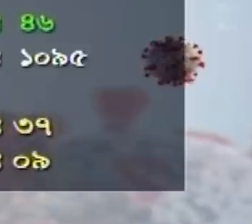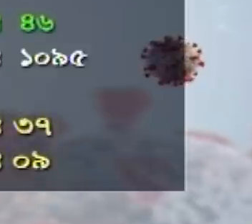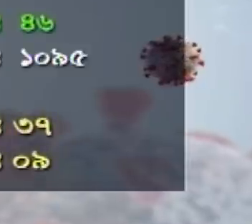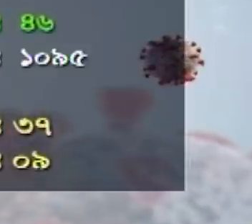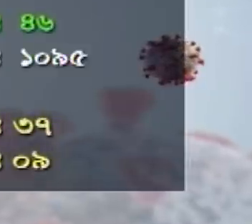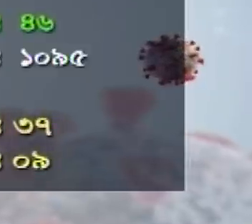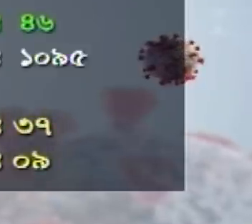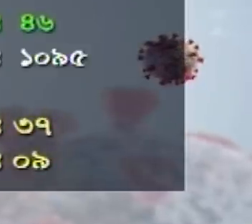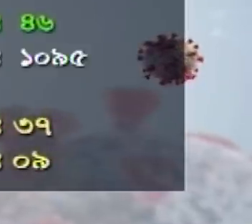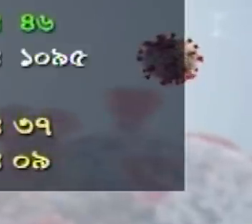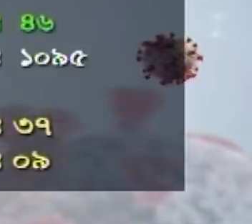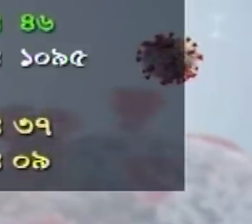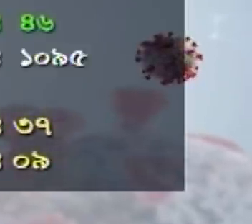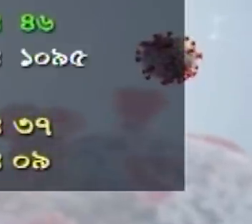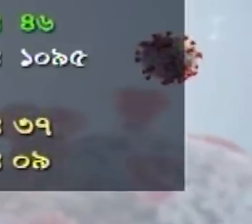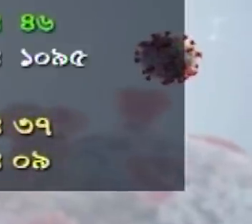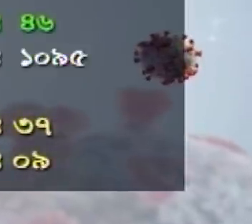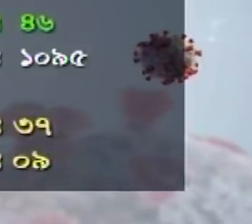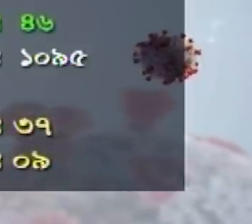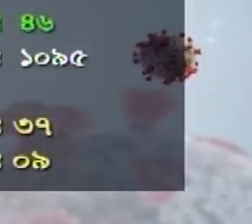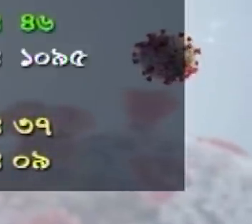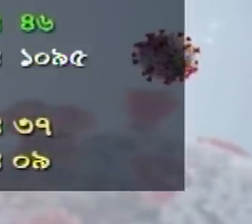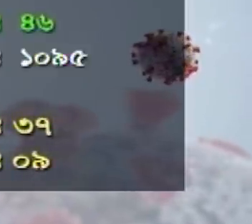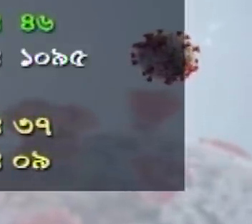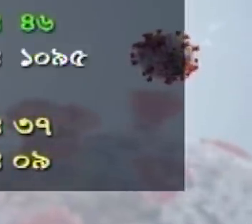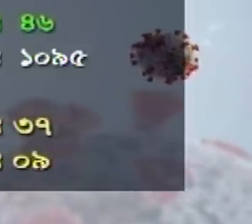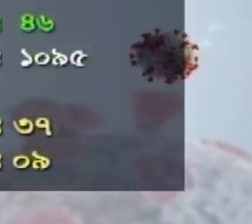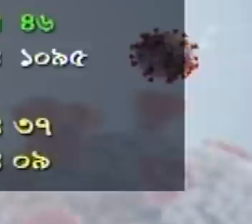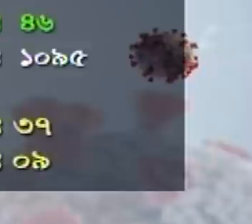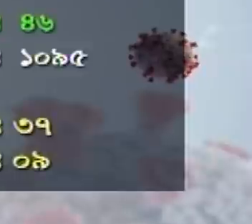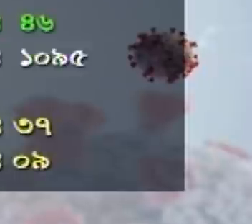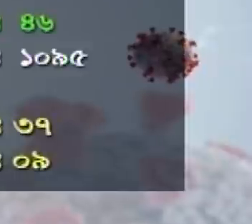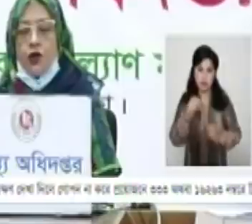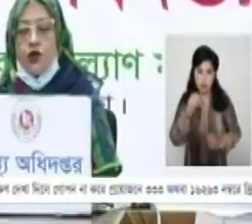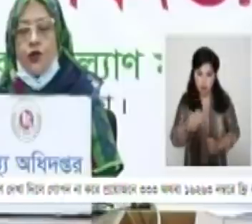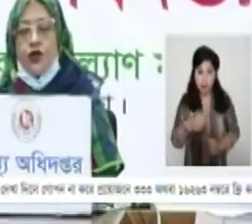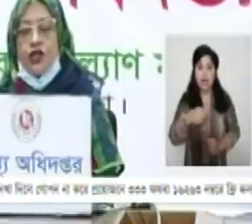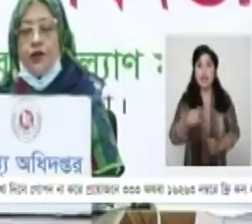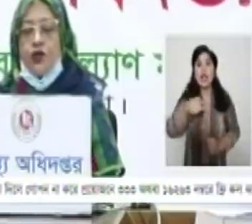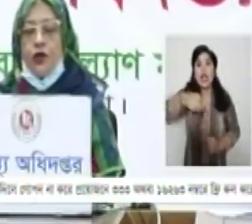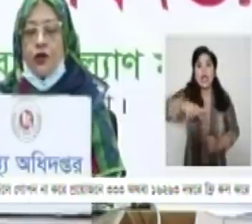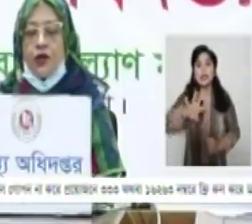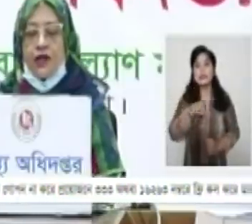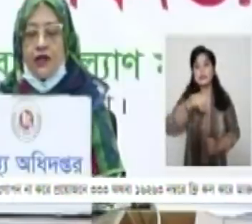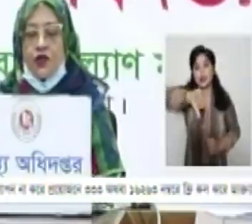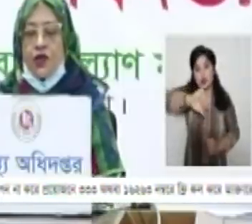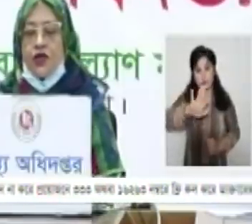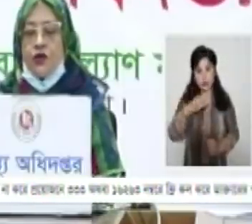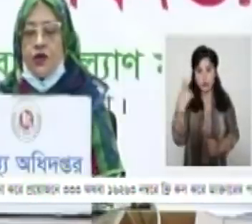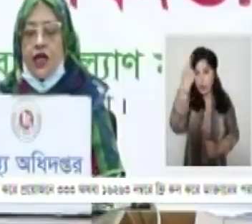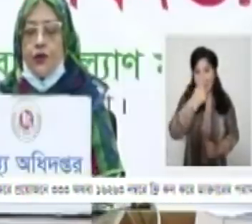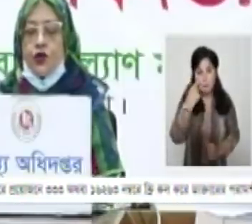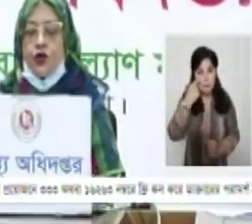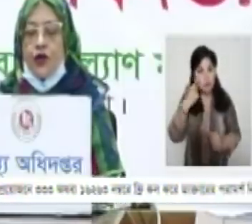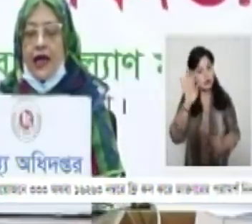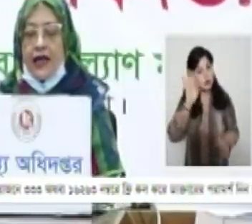50 থেকে 70 বছর বয়সীরা। সংখ্যার বিচারে নারীদের তুলনায় পুরুষের মৃত্যু বেশি ঘটছে। গত 24 ঘন্টায় মৃত্যুবরণ করেছেন 46 জন,